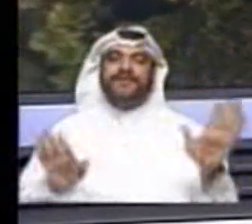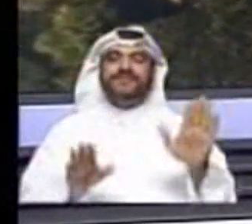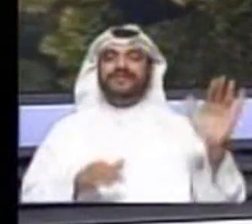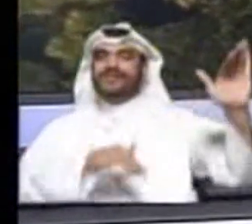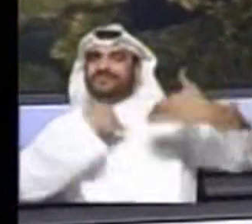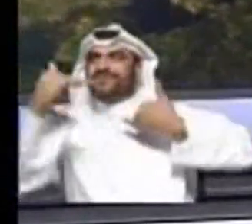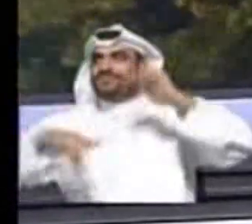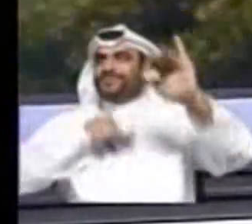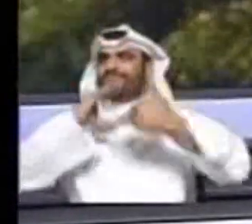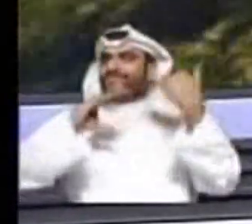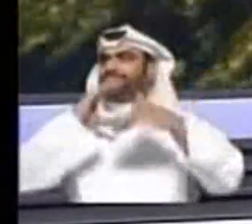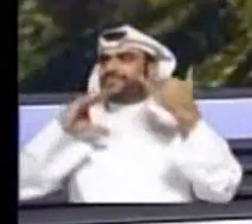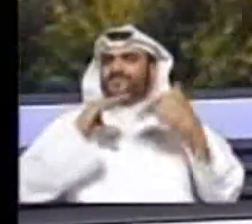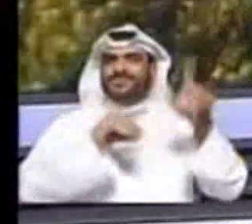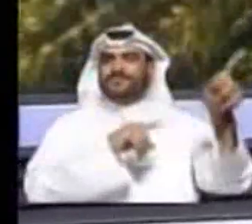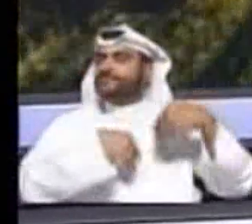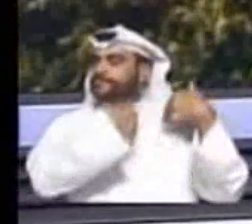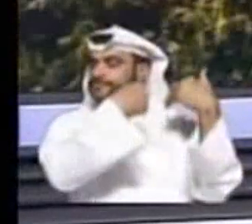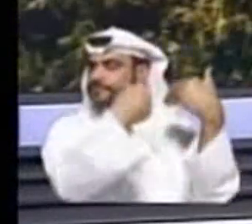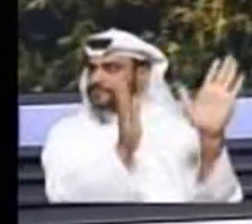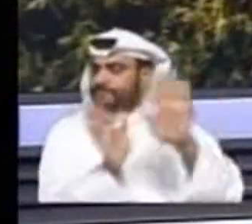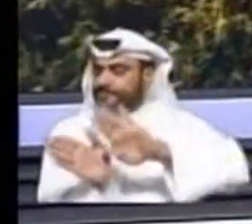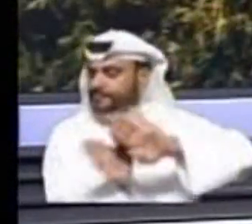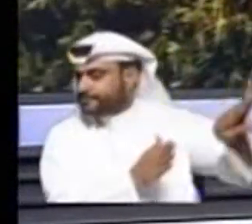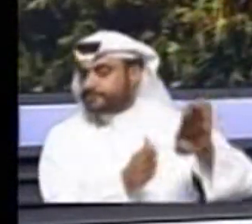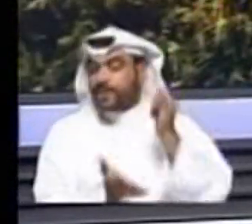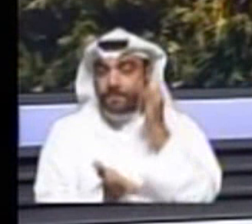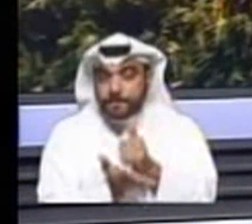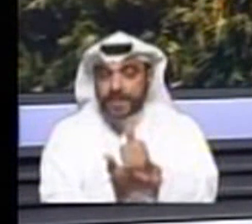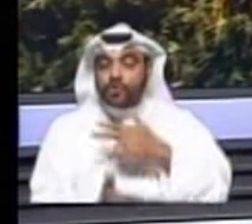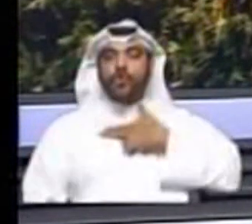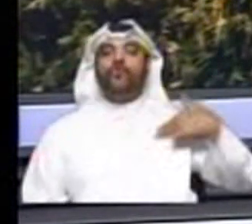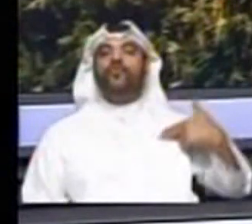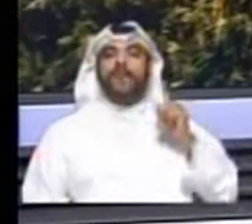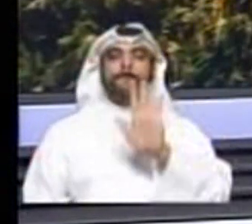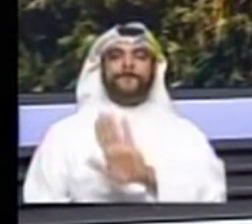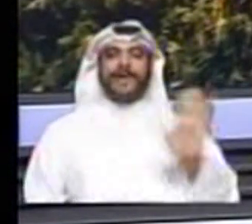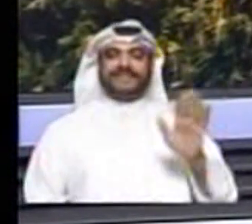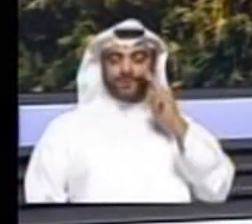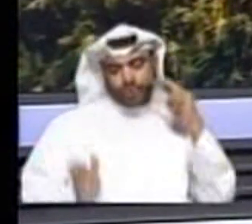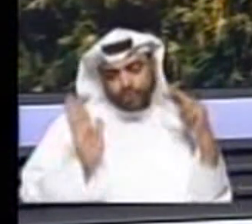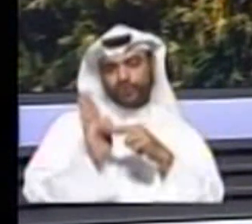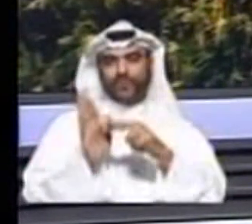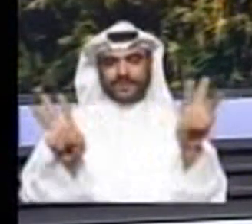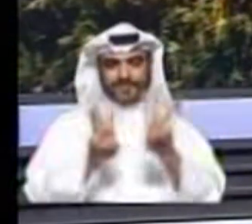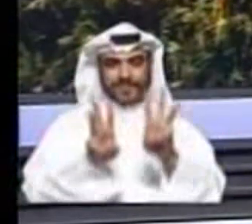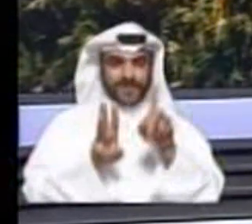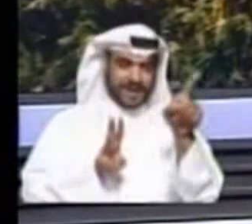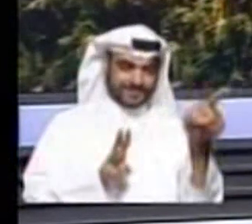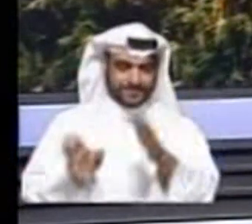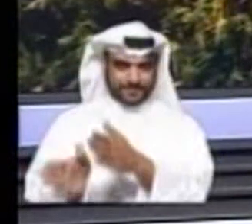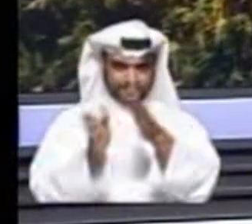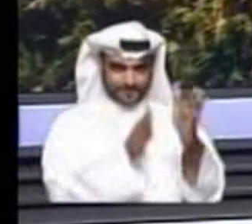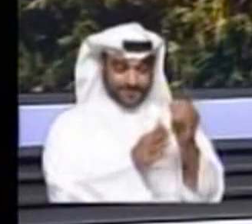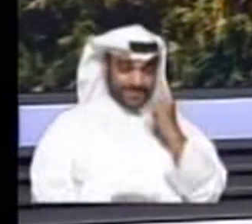قد تكون رعدية، وأيضا فرص لبعض الغبار المثار على بعض المناطق، العظمى 33 والصغرى 19 درجة مئوية. راح